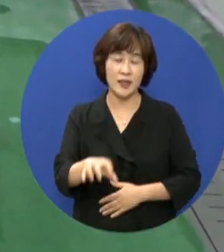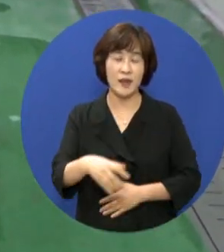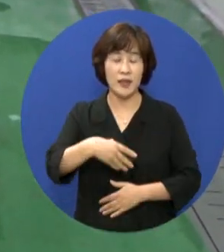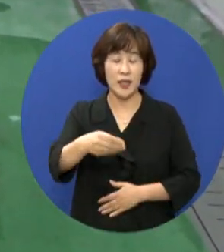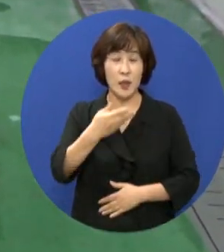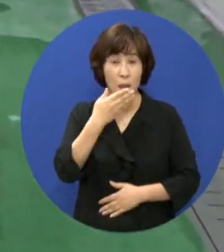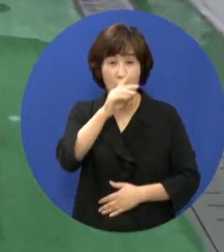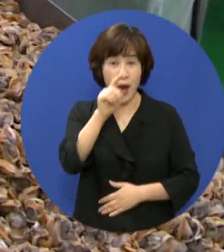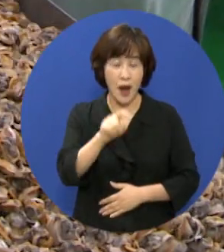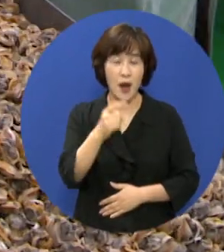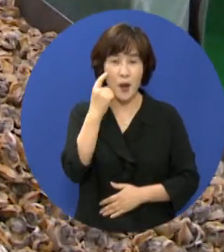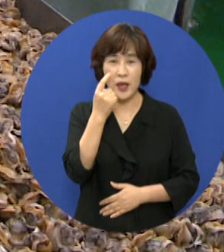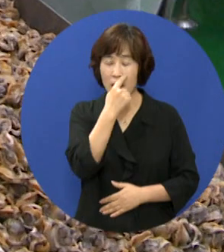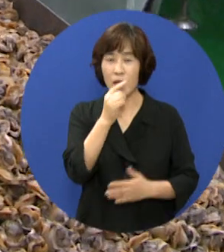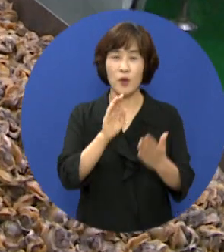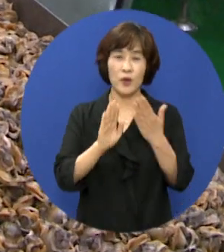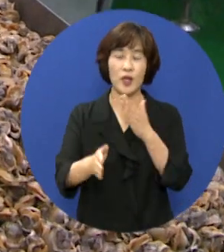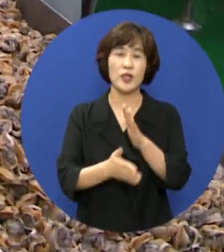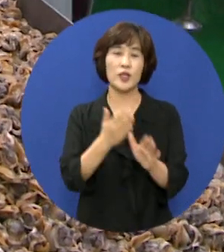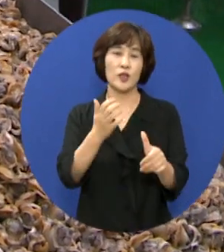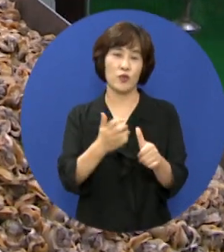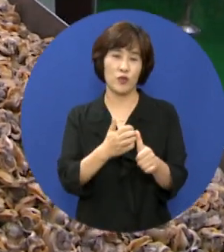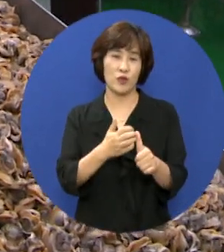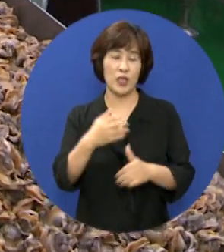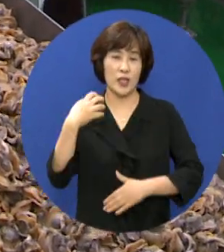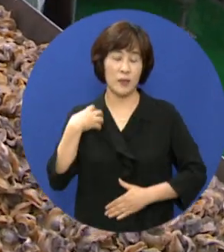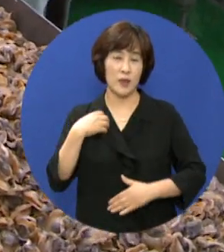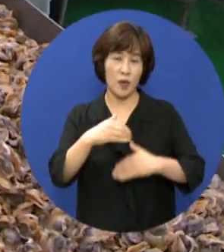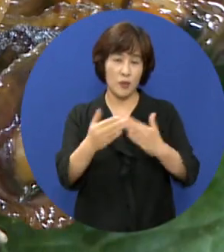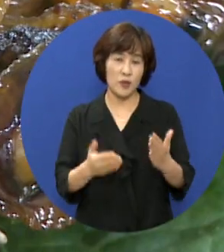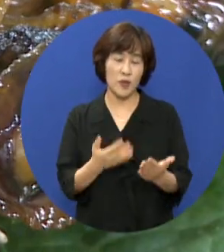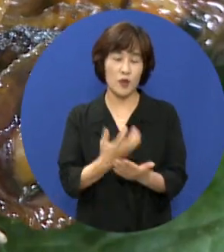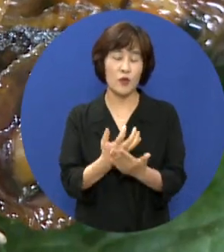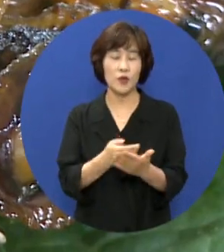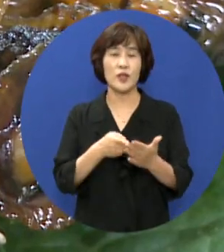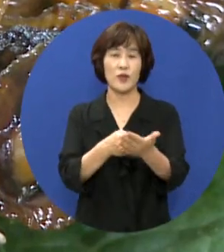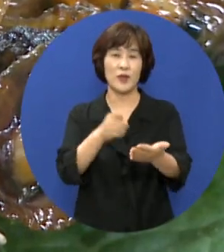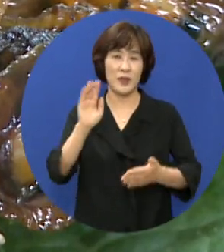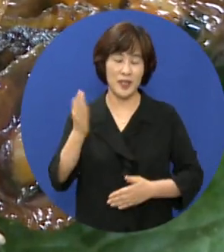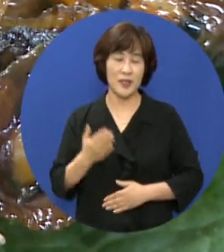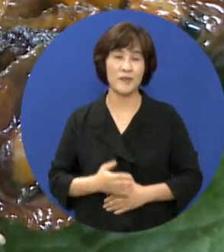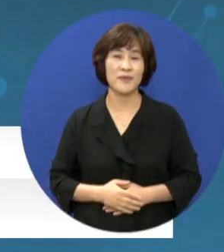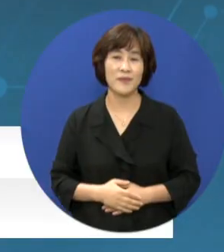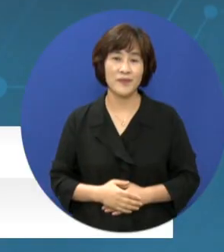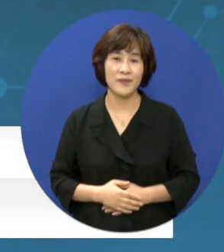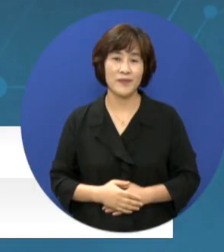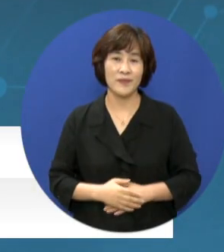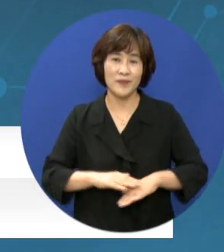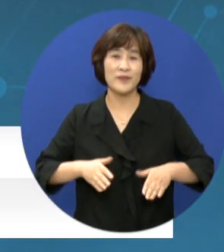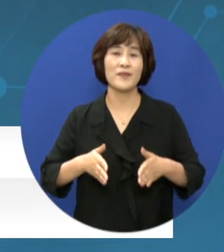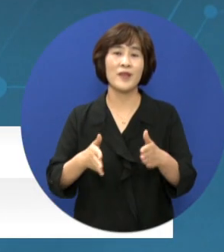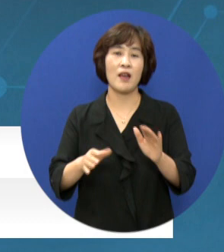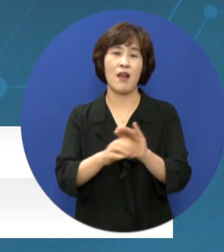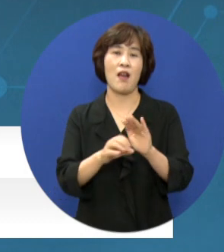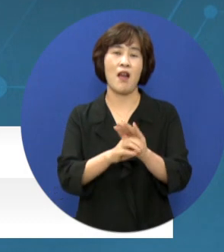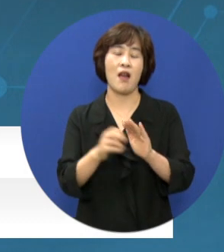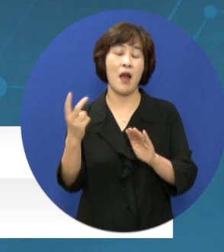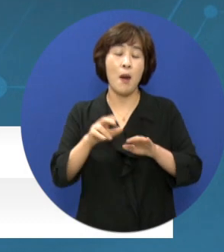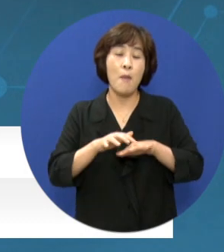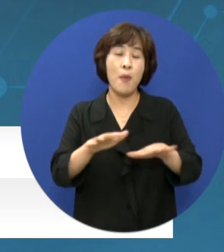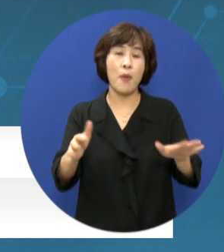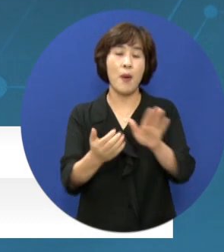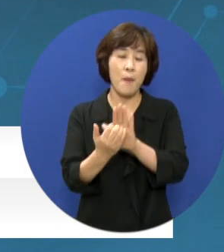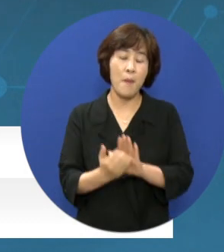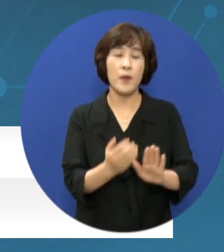대출 가능여부를 확인한 뒤 시군 위생 부서 의 신청 서류를 제출하면 됩니다 전남도가 코로나 1